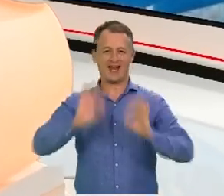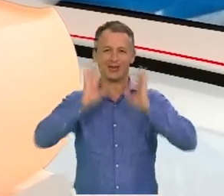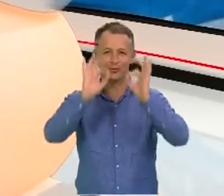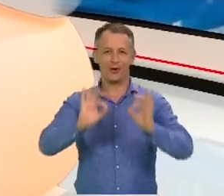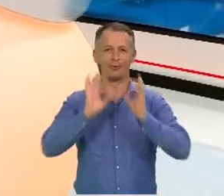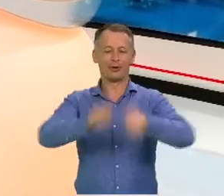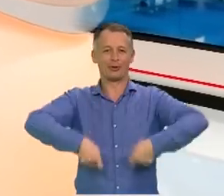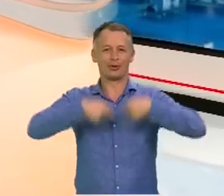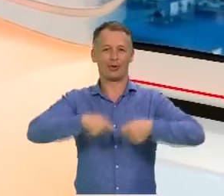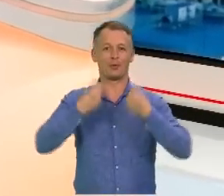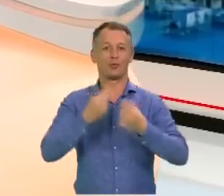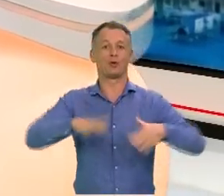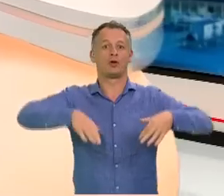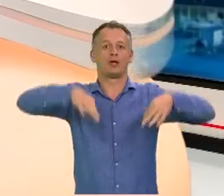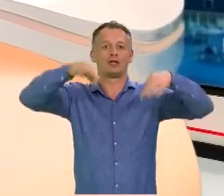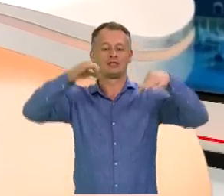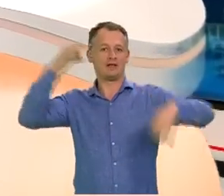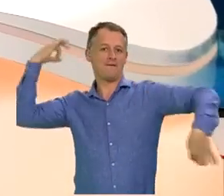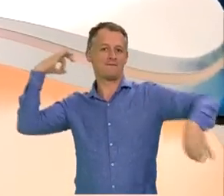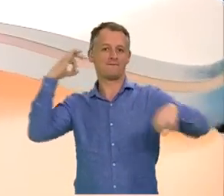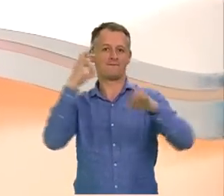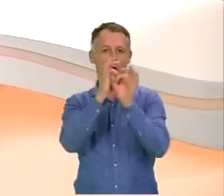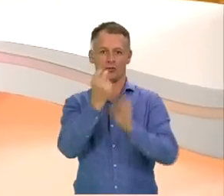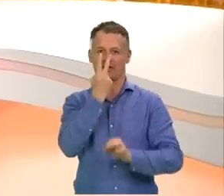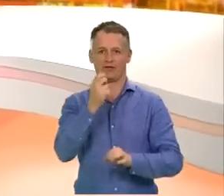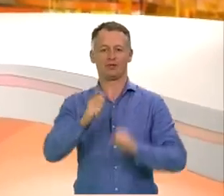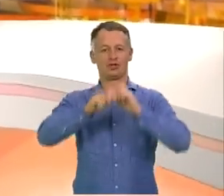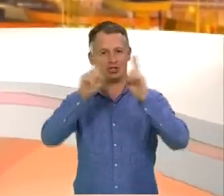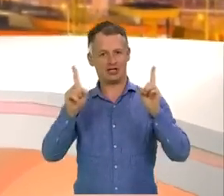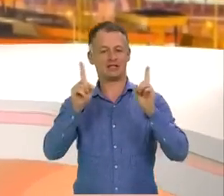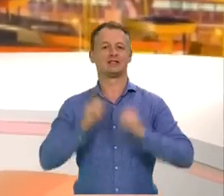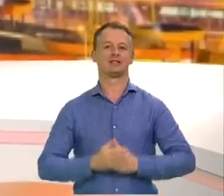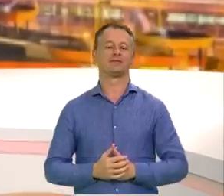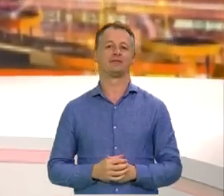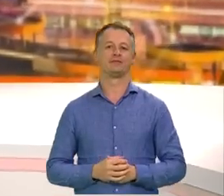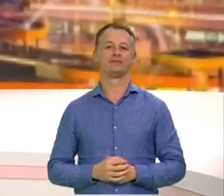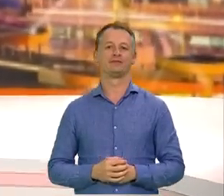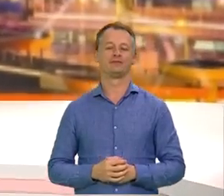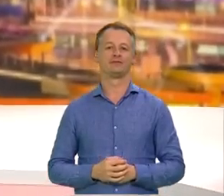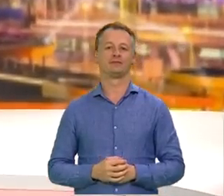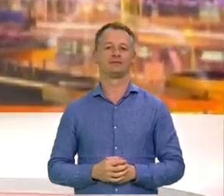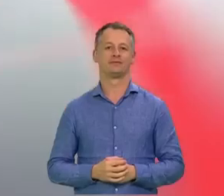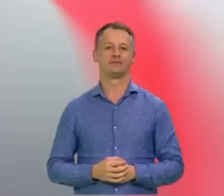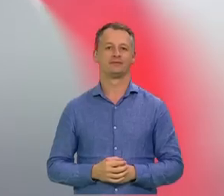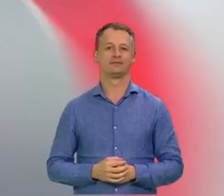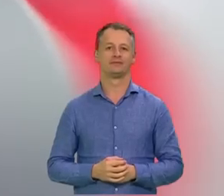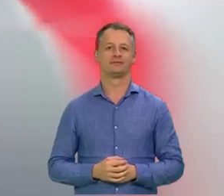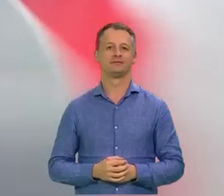Bună seara, doamnelor și domnilor, sunt Ioana Maria Moldovan, bun găsit la Focus. Iată care sunt cele mai importante știri ale zilei.